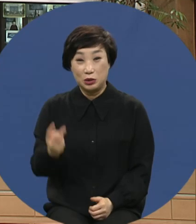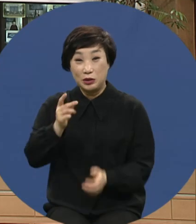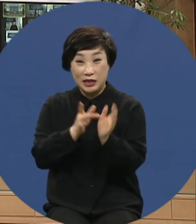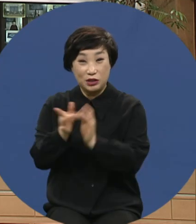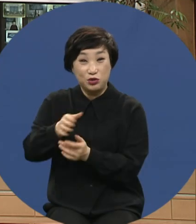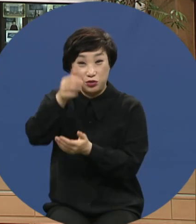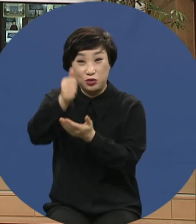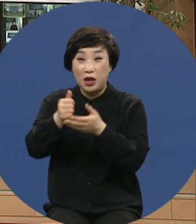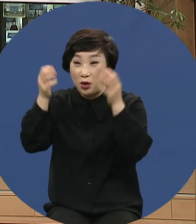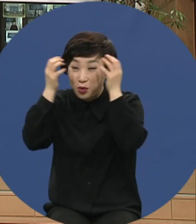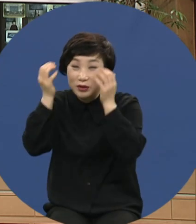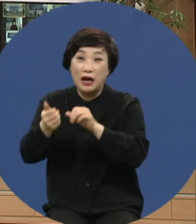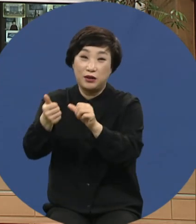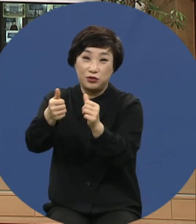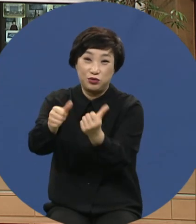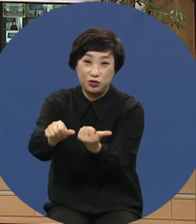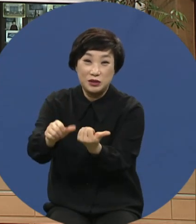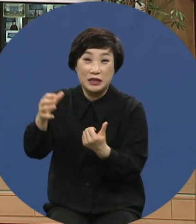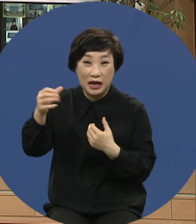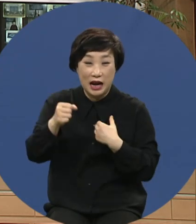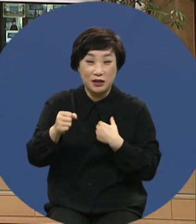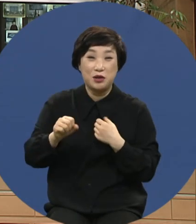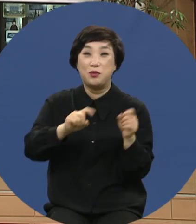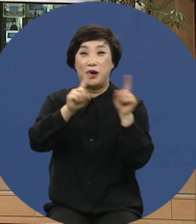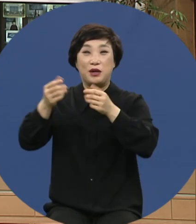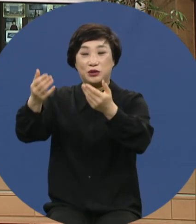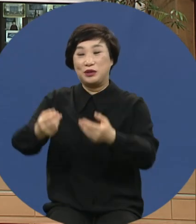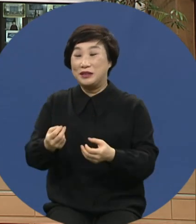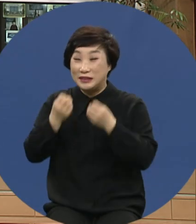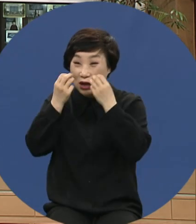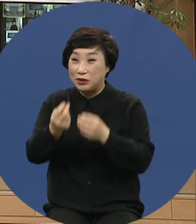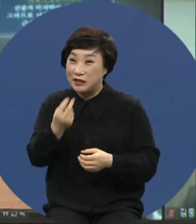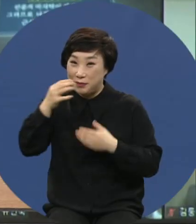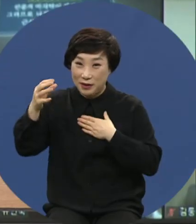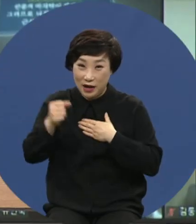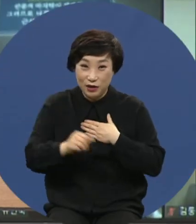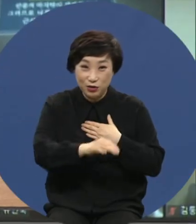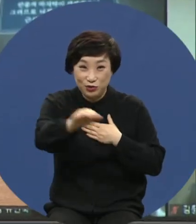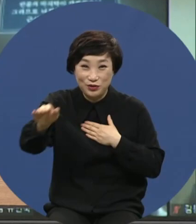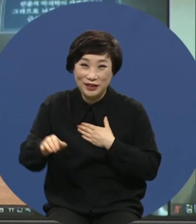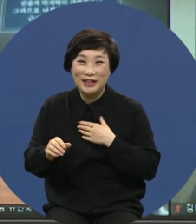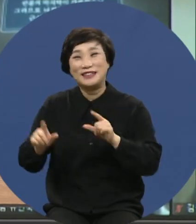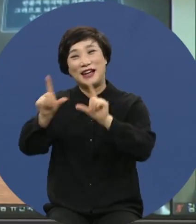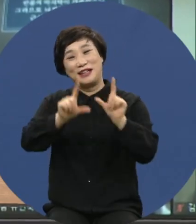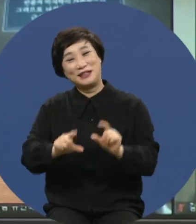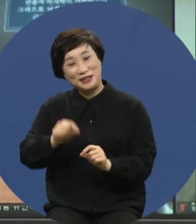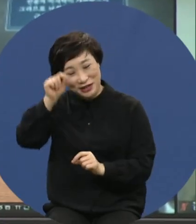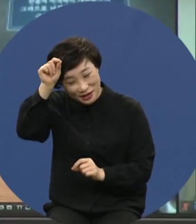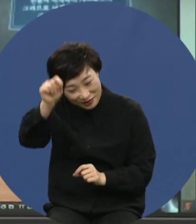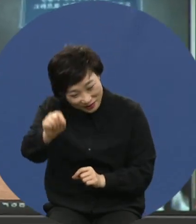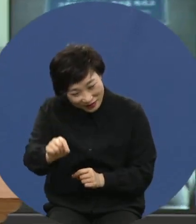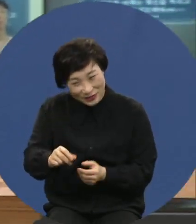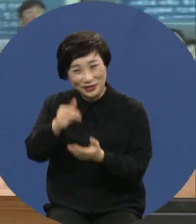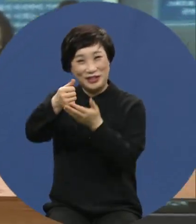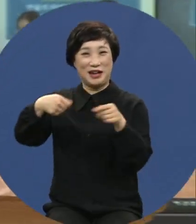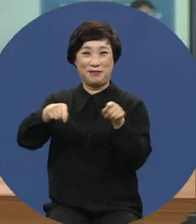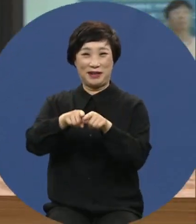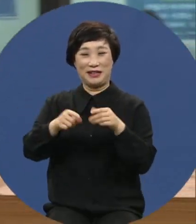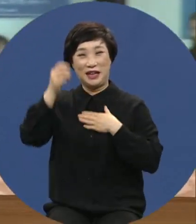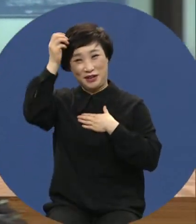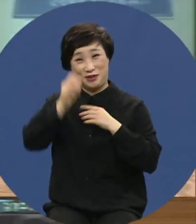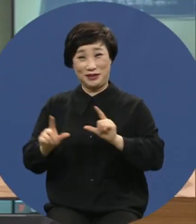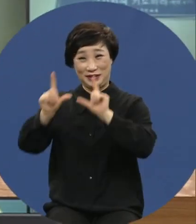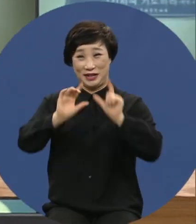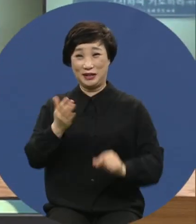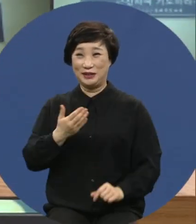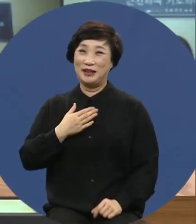예수 그리스도의 고난과 죽으심으로 부활로 주신 새 생명으로 영원히 주님과 함께 내 영혼이 살게